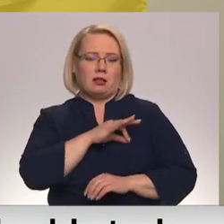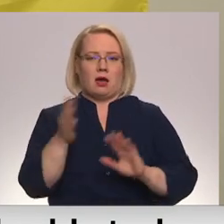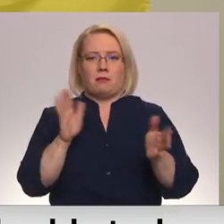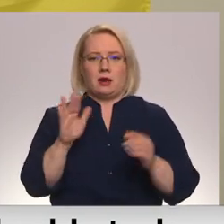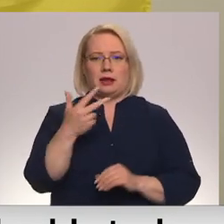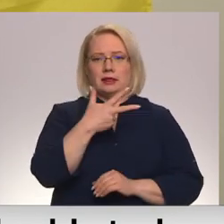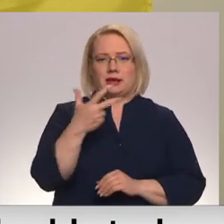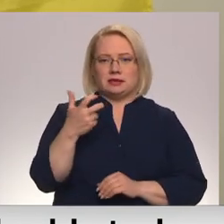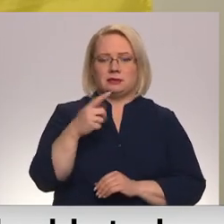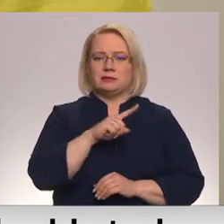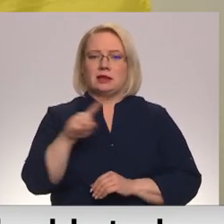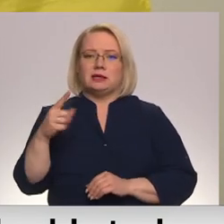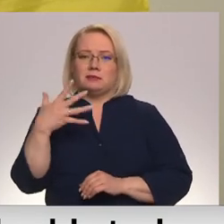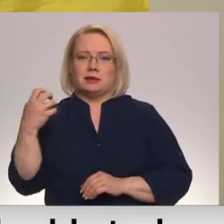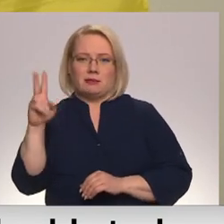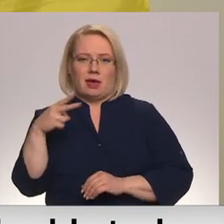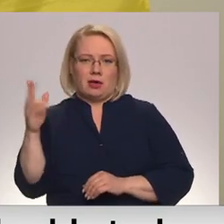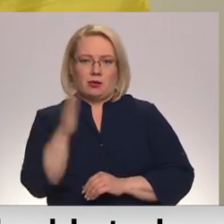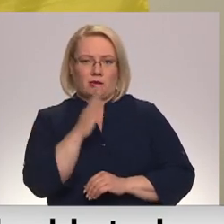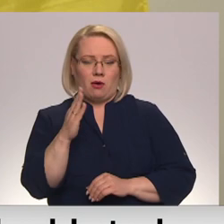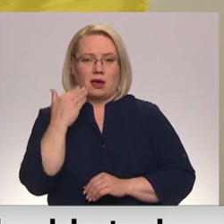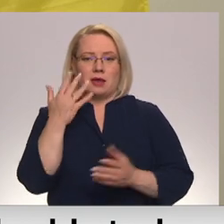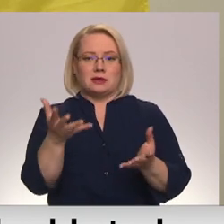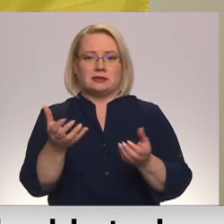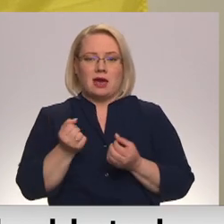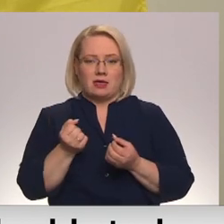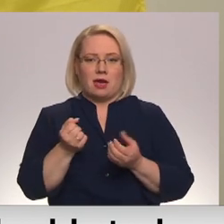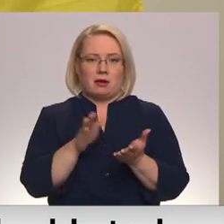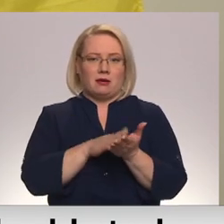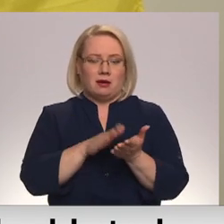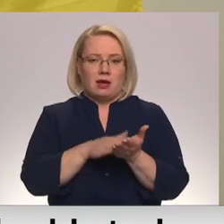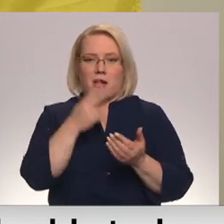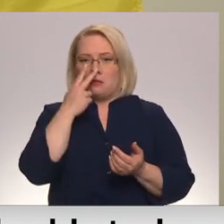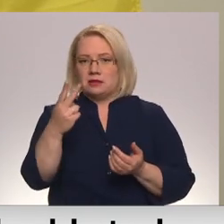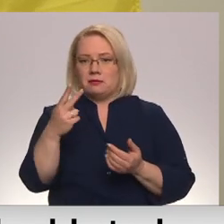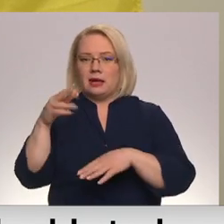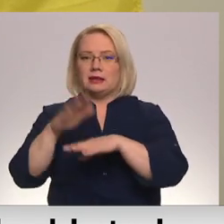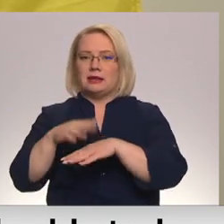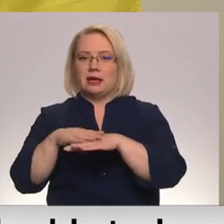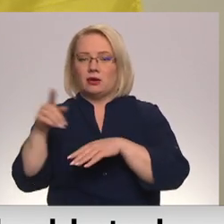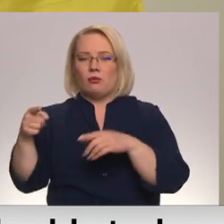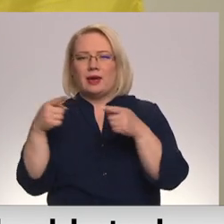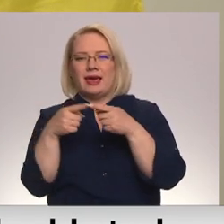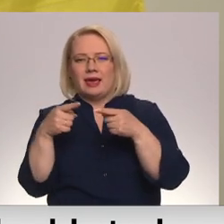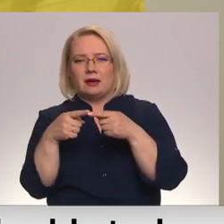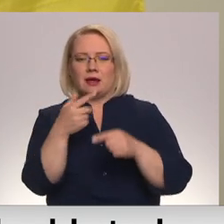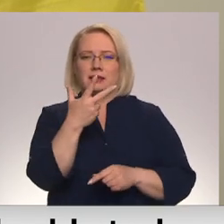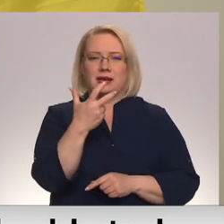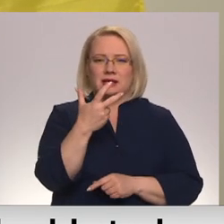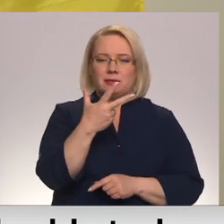no 300 līdz 500 eiro. Kad saņēmām rokās, ja paskatāmies, ka tirgū ir dzīvokļi, ir